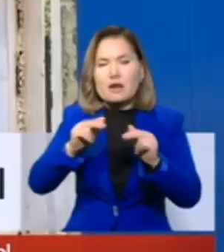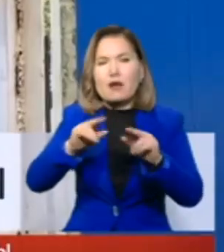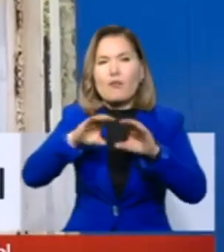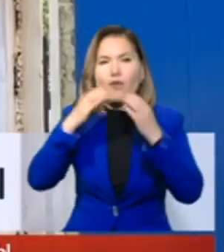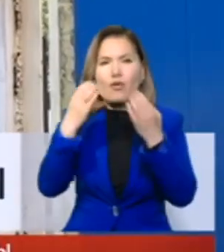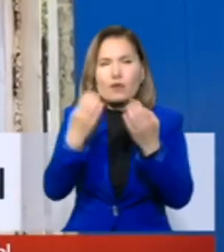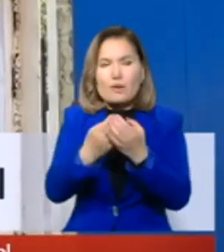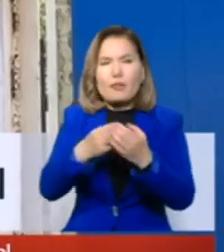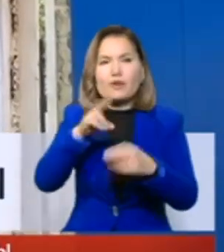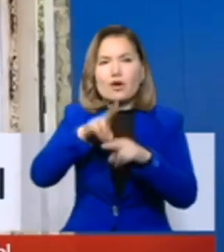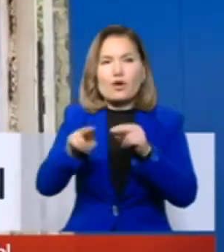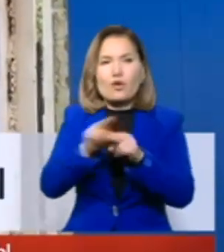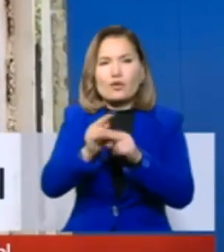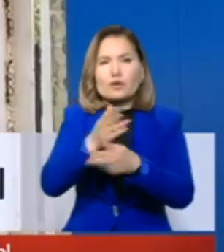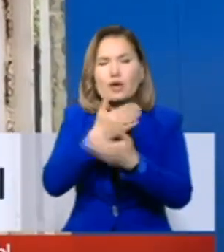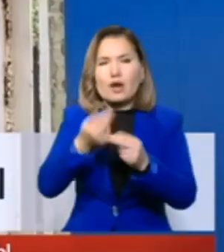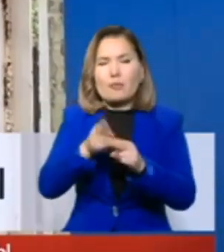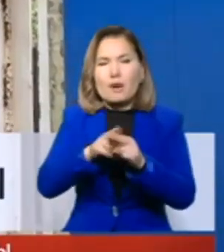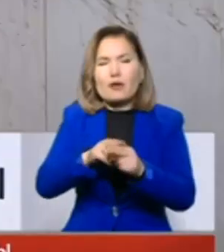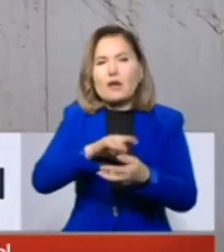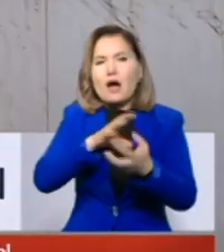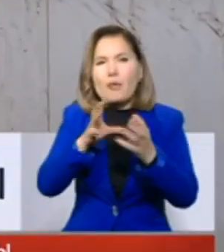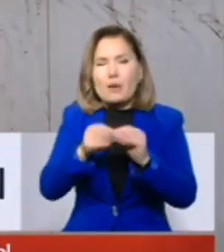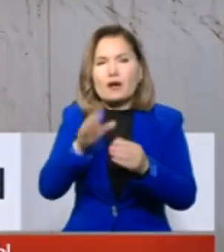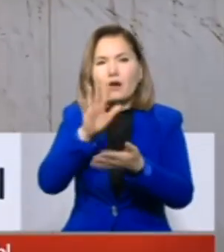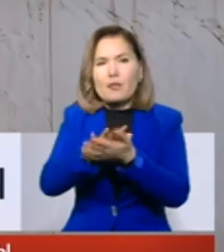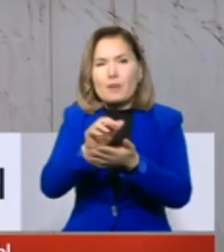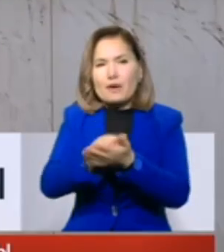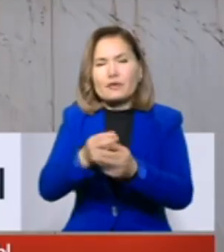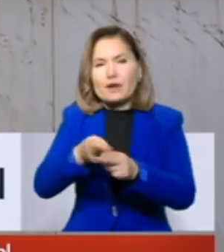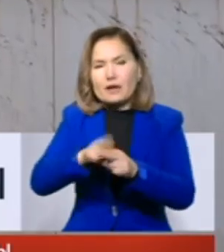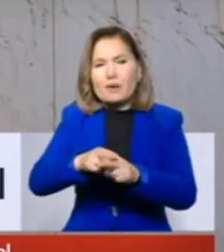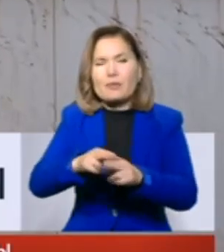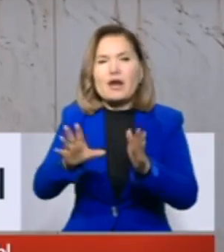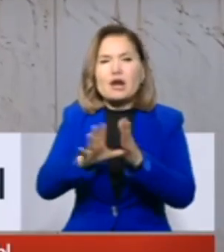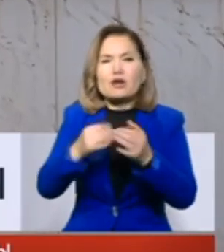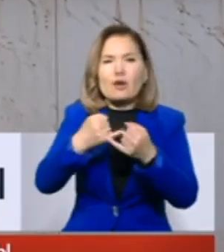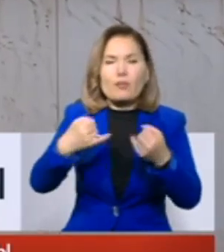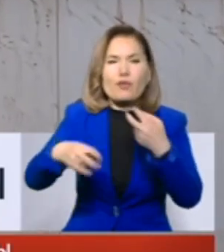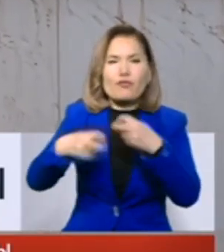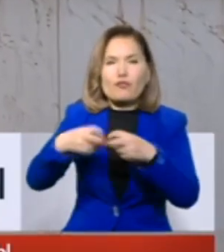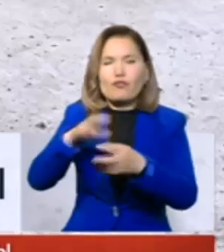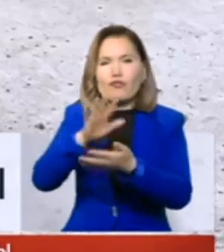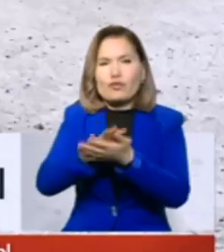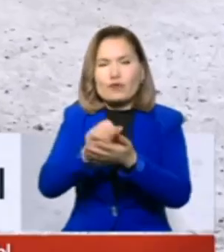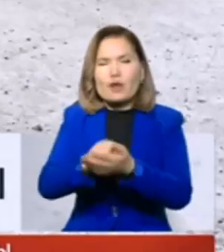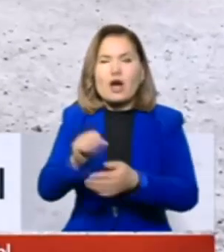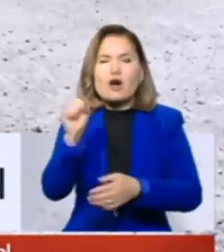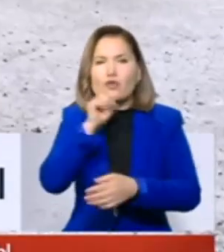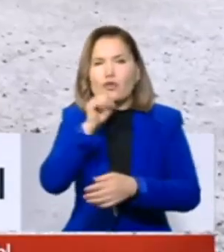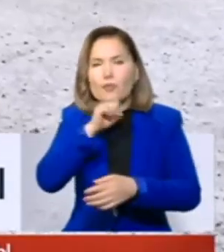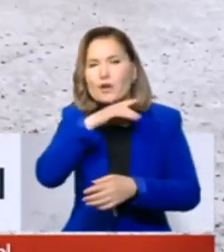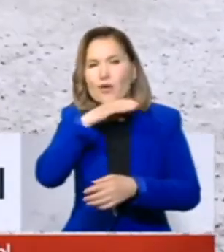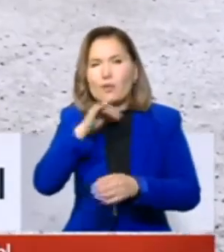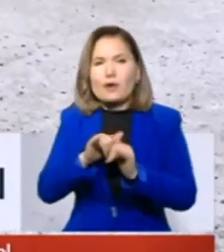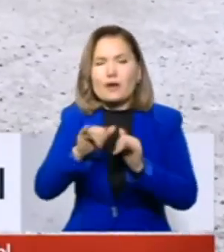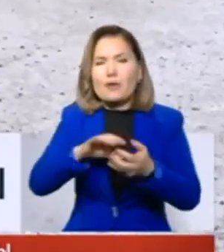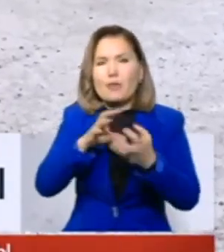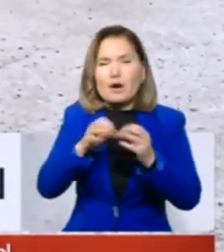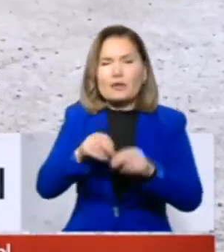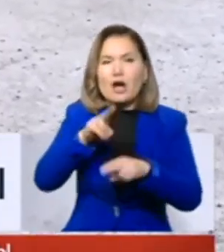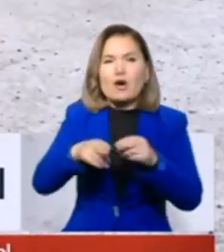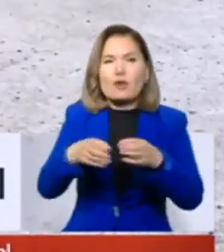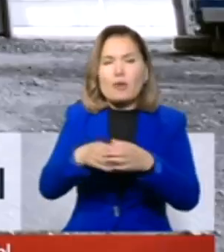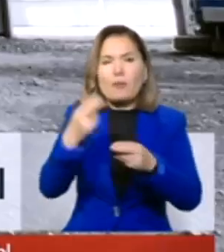қазір қараусыз қалған. Қоршауы құлап, қақпасы қирағандықтан жарық сымдарда қолды болды. Тұрғындардың айтуынша, мердігерге